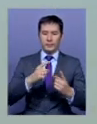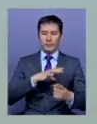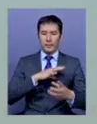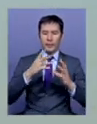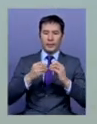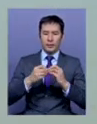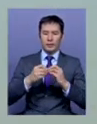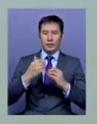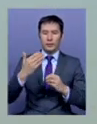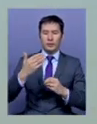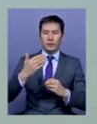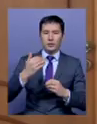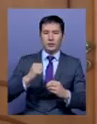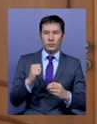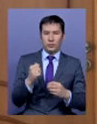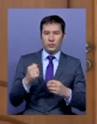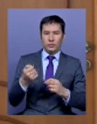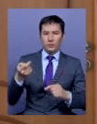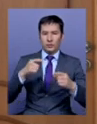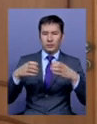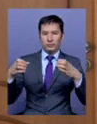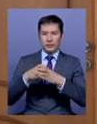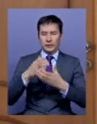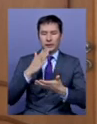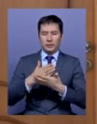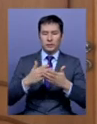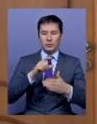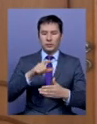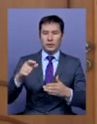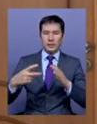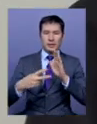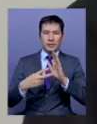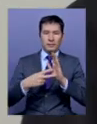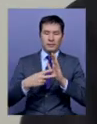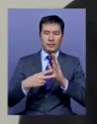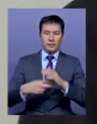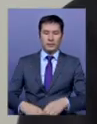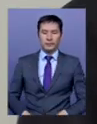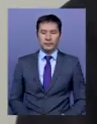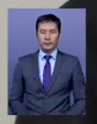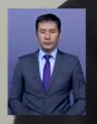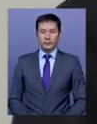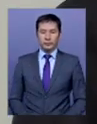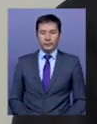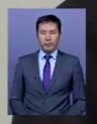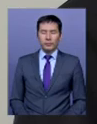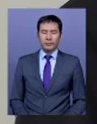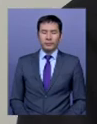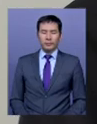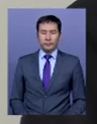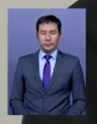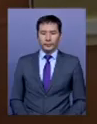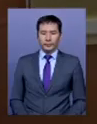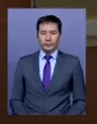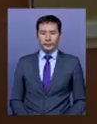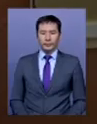ауылда станс тамыры, дивизияның командирі, оперативті кезекші және сол бөлімде келісімшартпен істейтін қатардағы қызметші